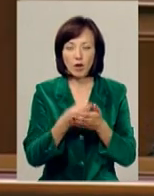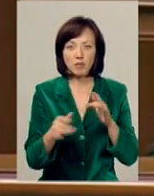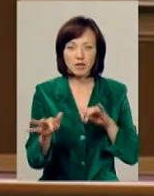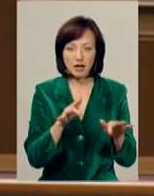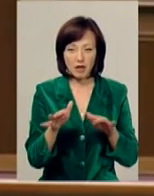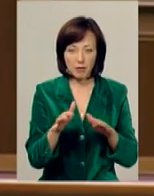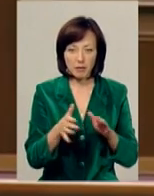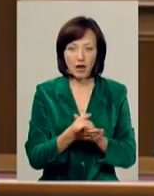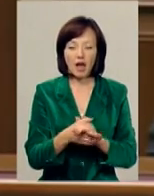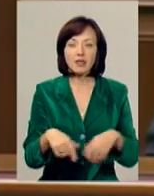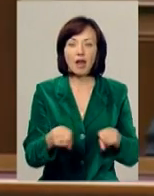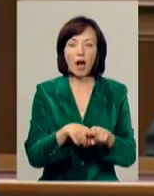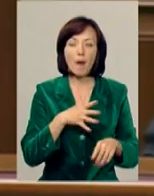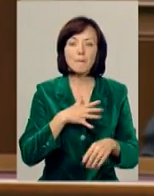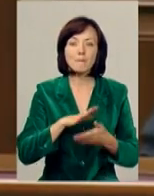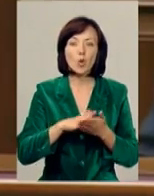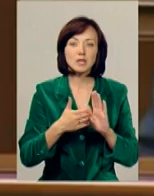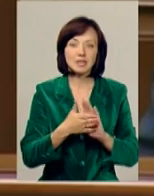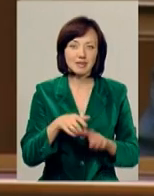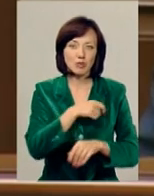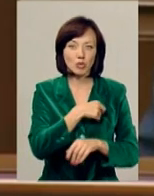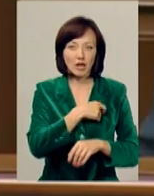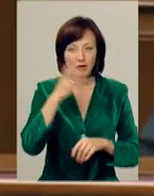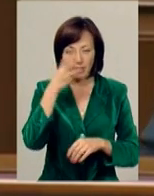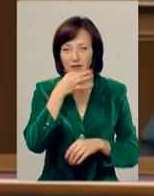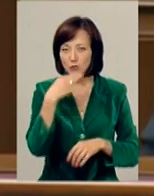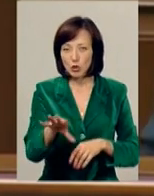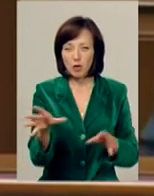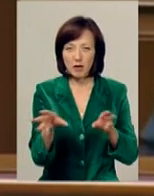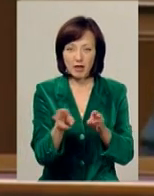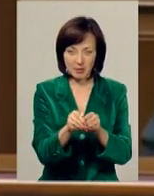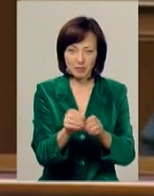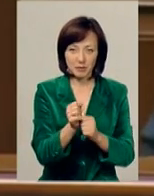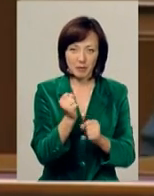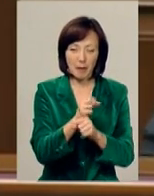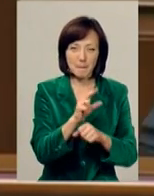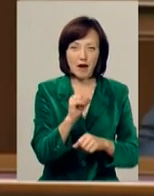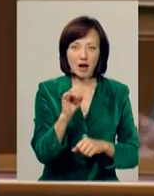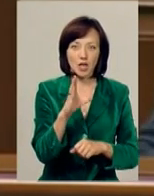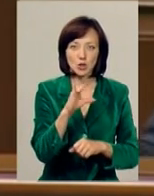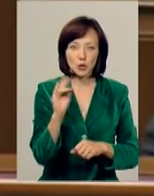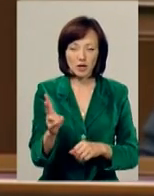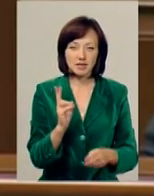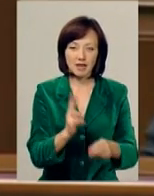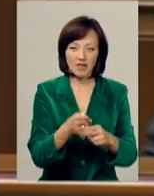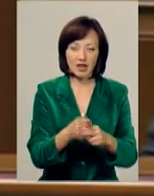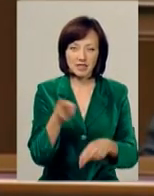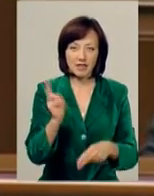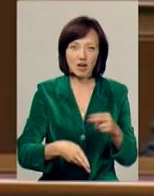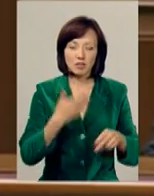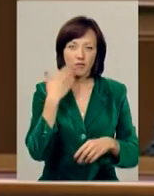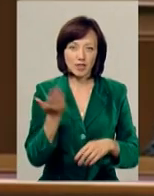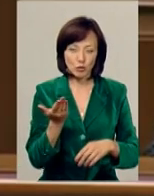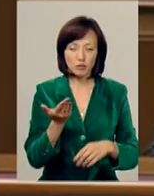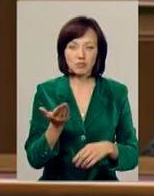діям така позиція народного обранця від Хмельниччини не сподобалась його колезі Володимиру він завадив Вікторові бондарю завершити